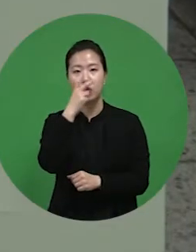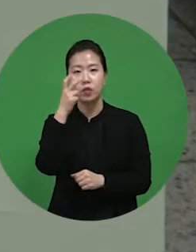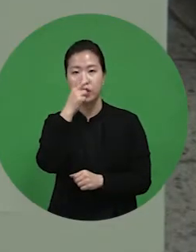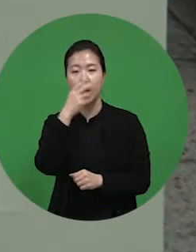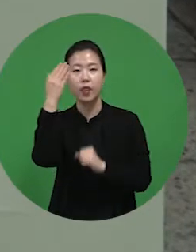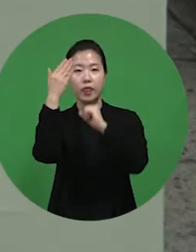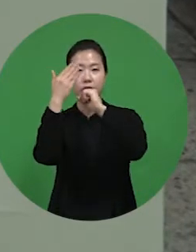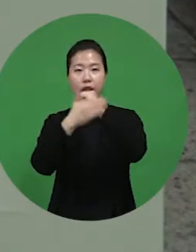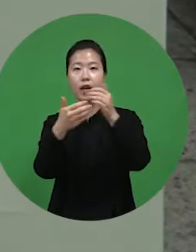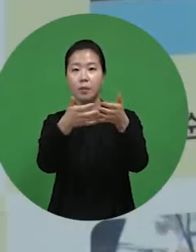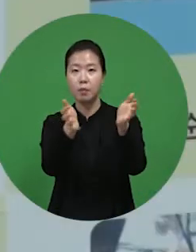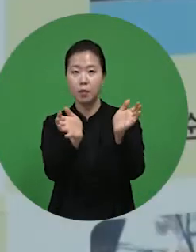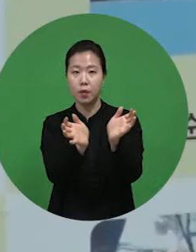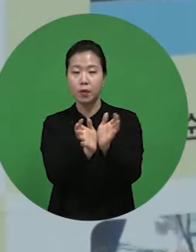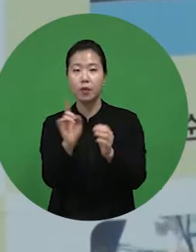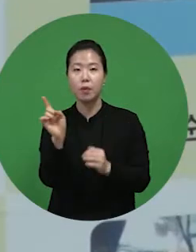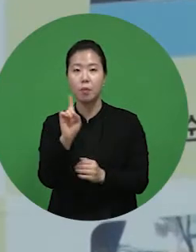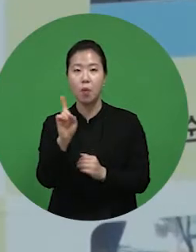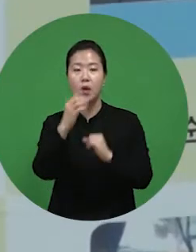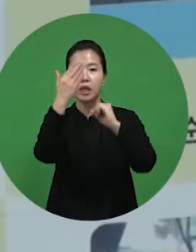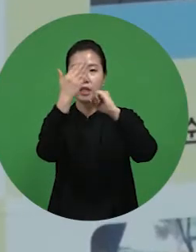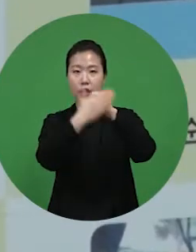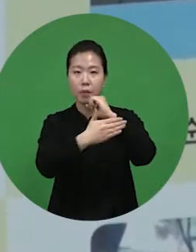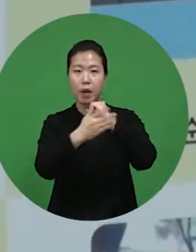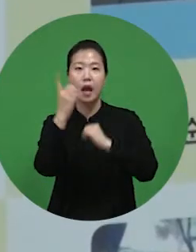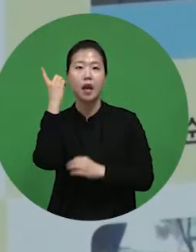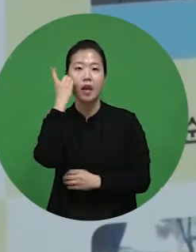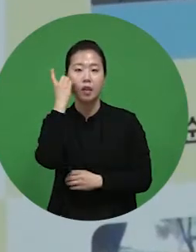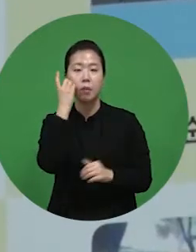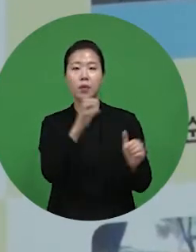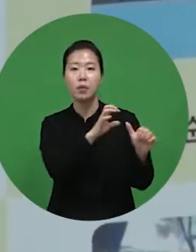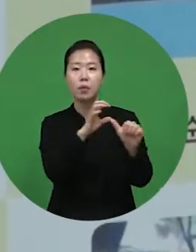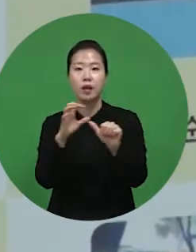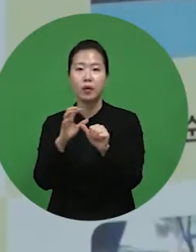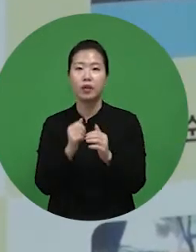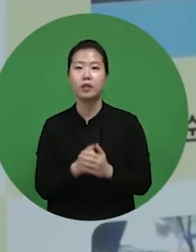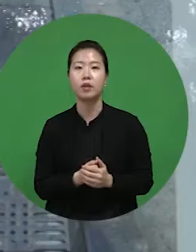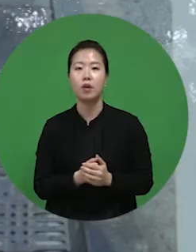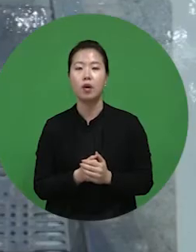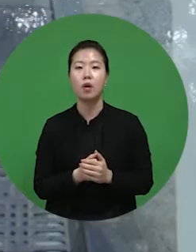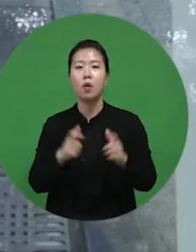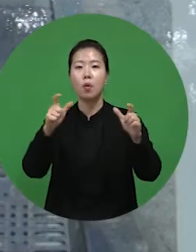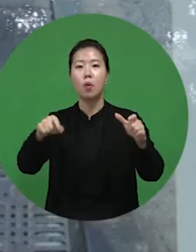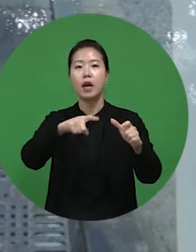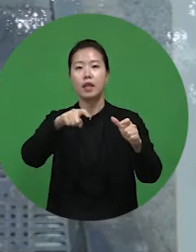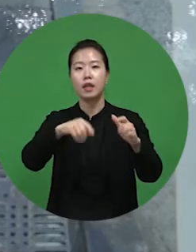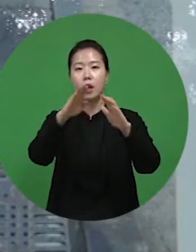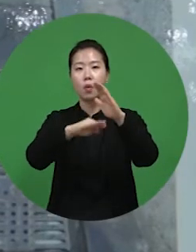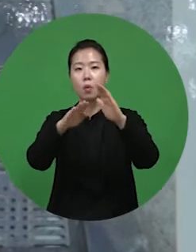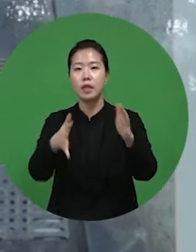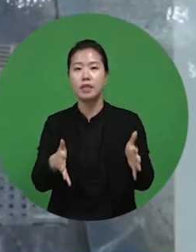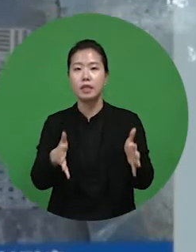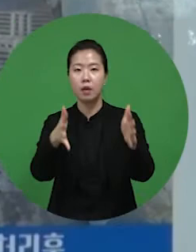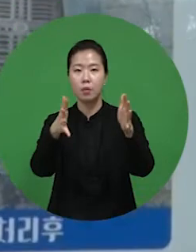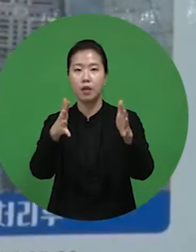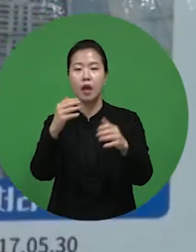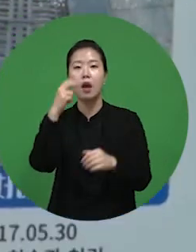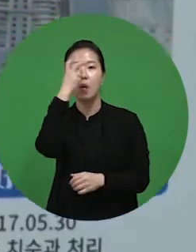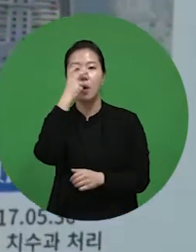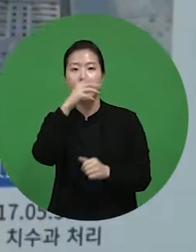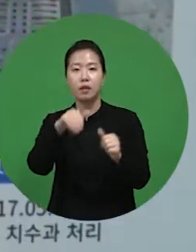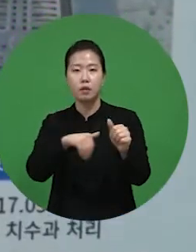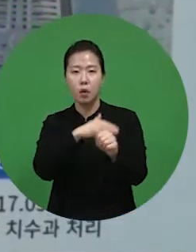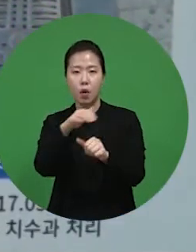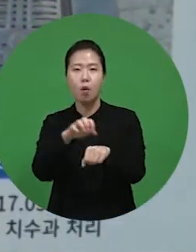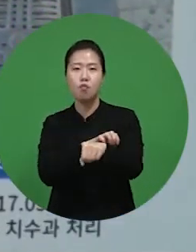환경순찰 디카 모니터는 디지털 카메라와 휴대폰 등을 활용해 관내 공공시설물의 관리